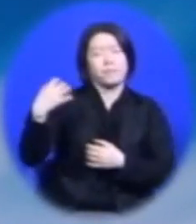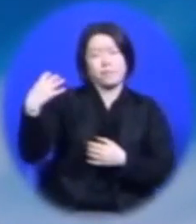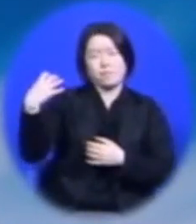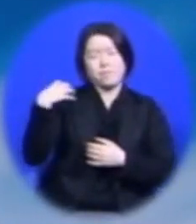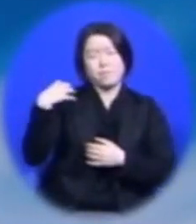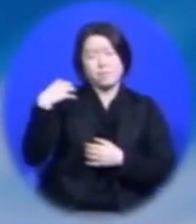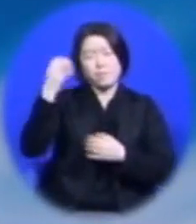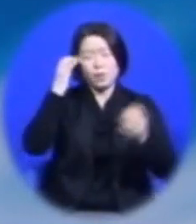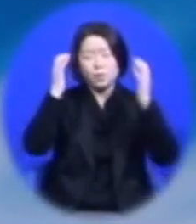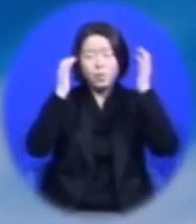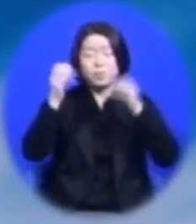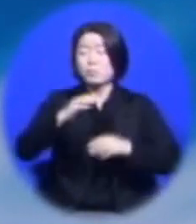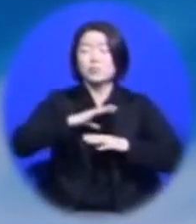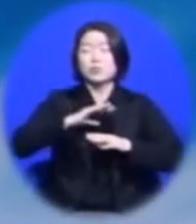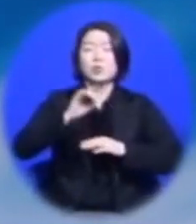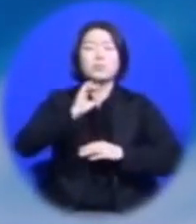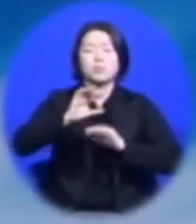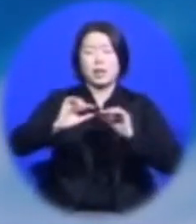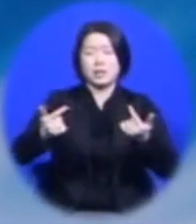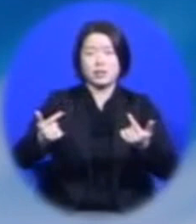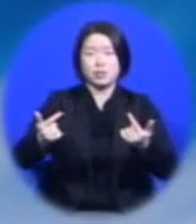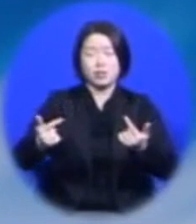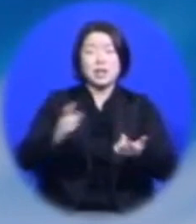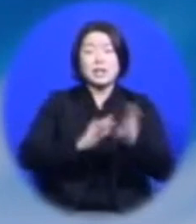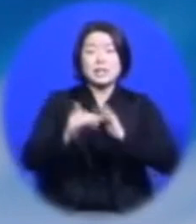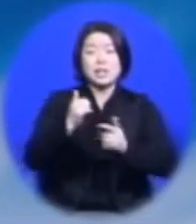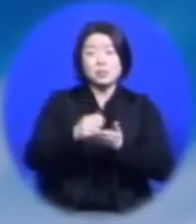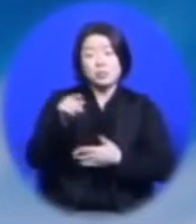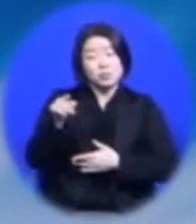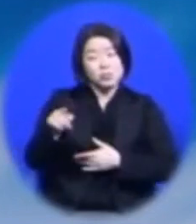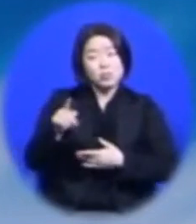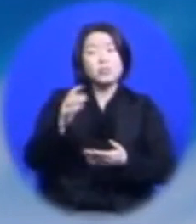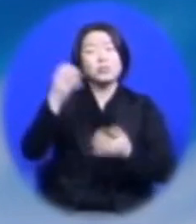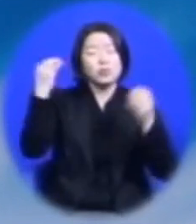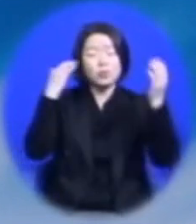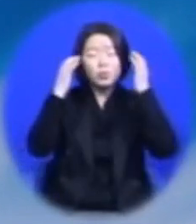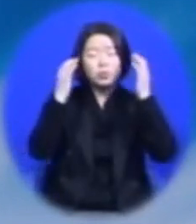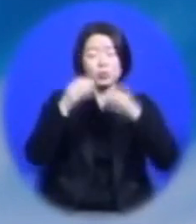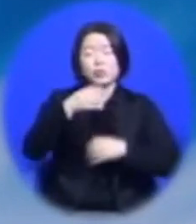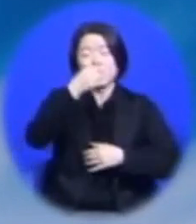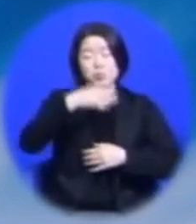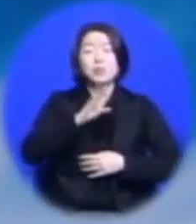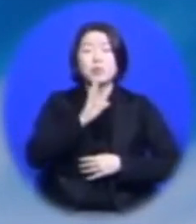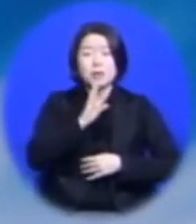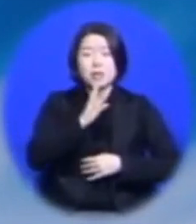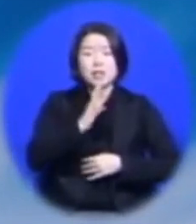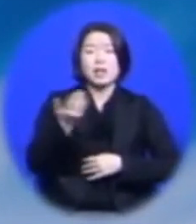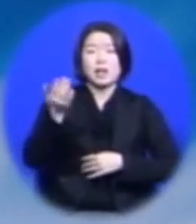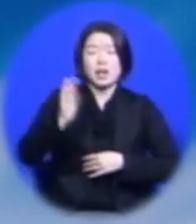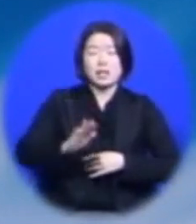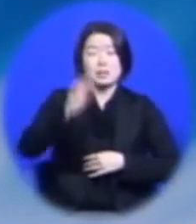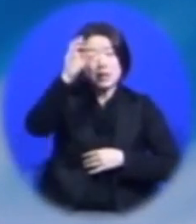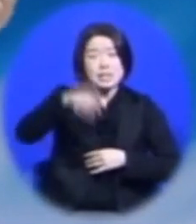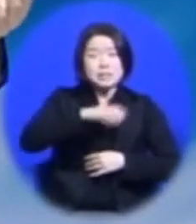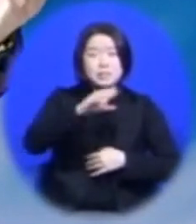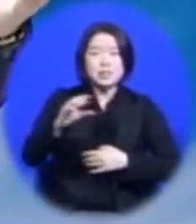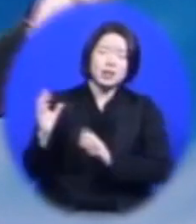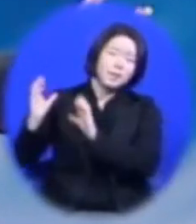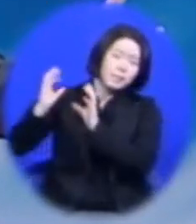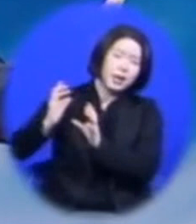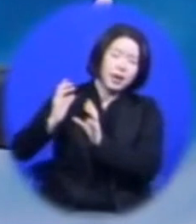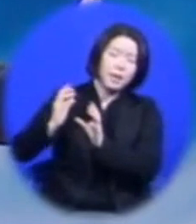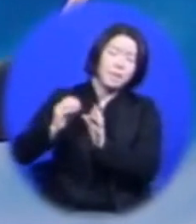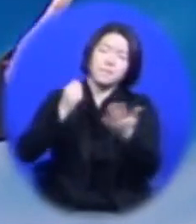그러셨던 것만은 아닙니다. 예수님도 그 고통이 상당히 힘드셨죠. 그렇지만 십자가에서 당하는